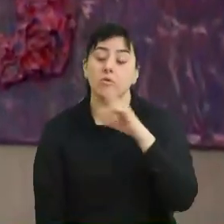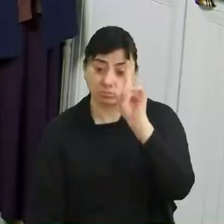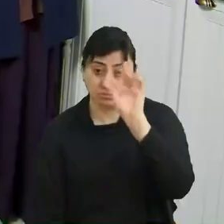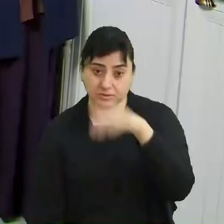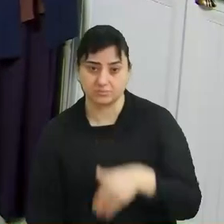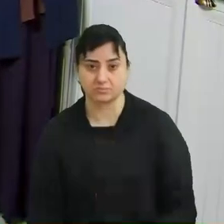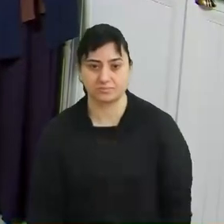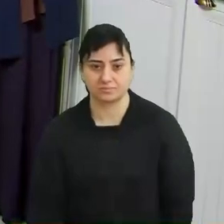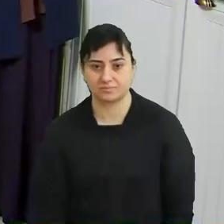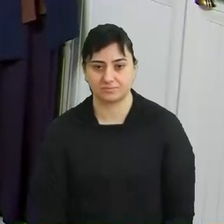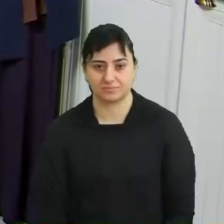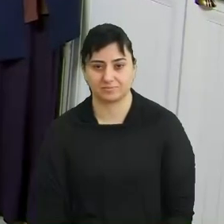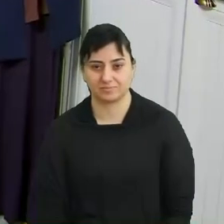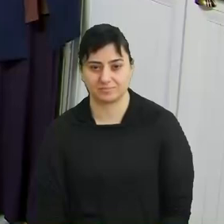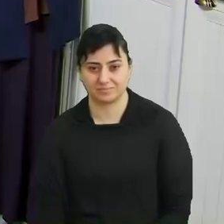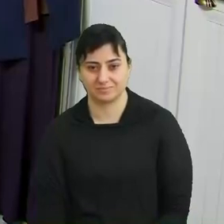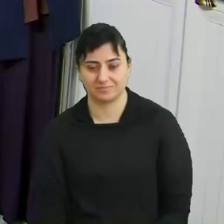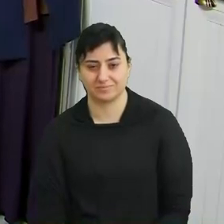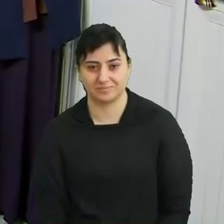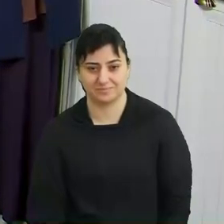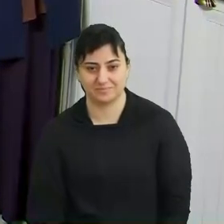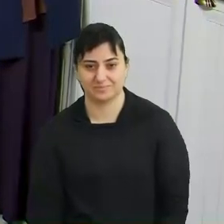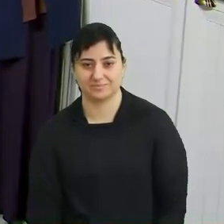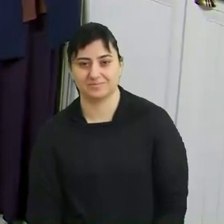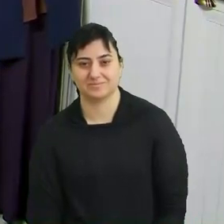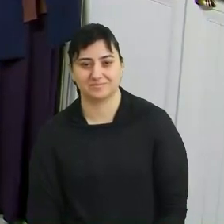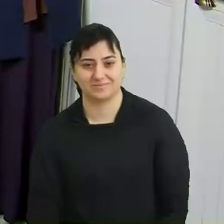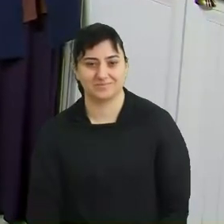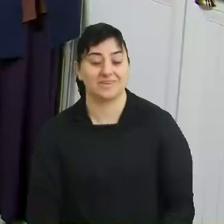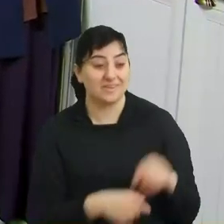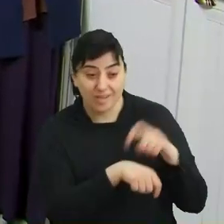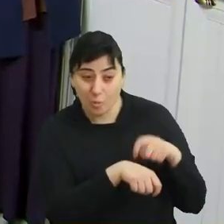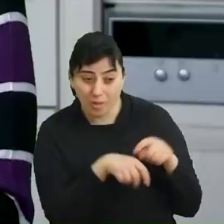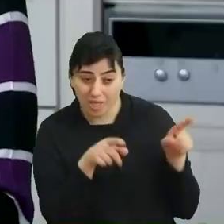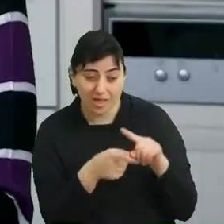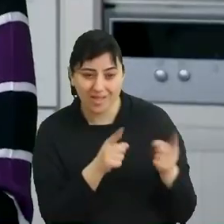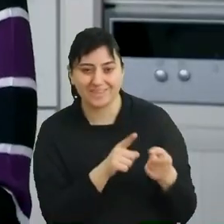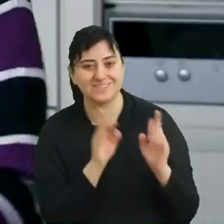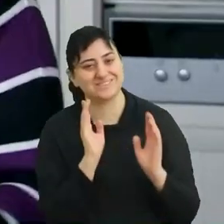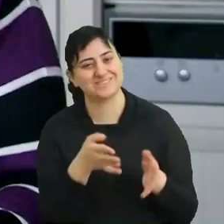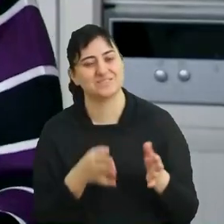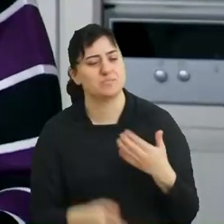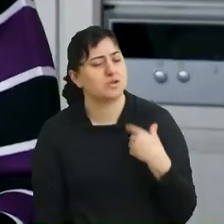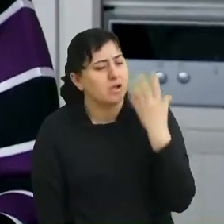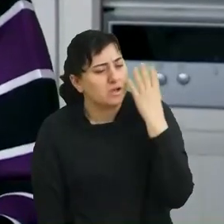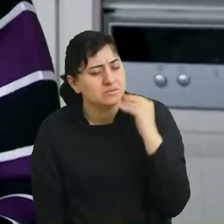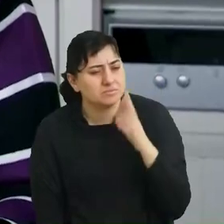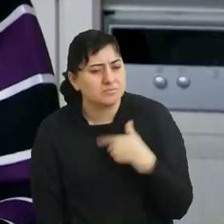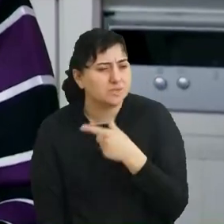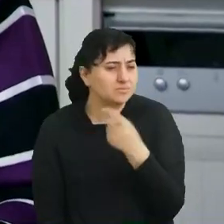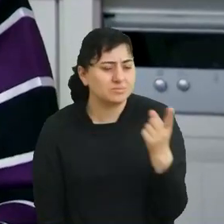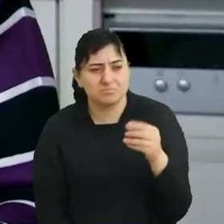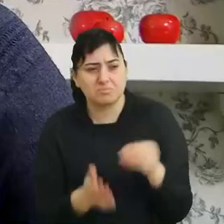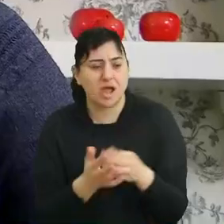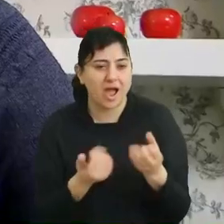gel. Demek onlar birbirinin taklidini yapıyormuş ha? Bir de diyeceğim ya diyeyim hangisiyle